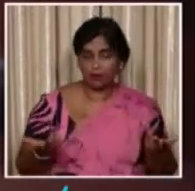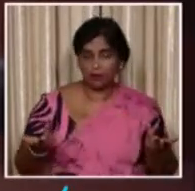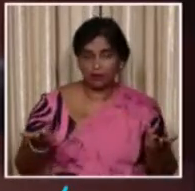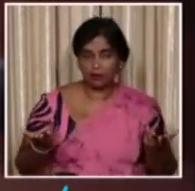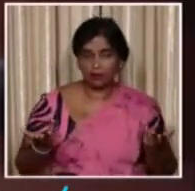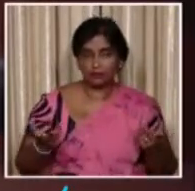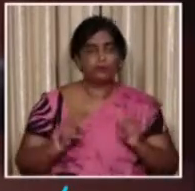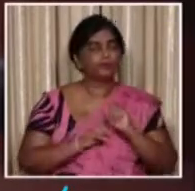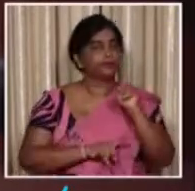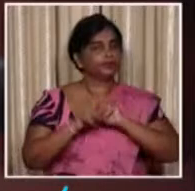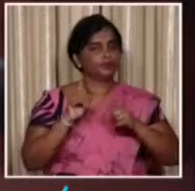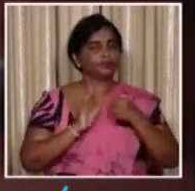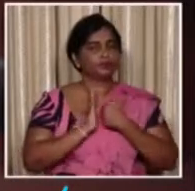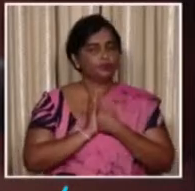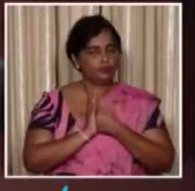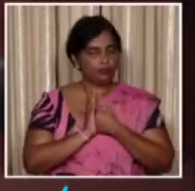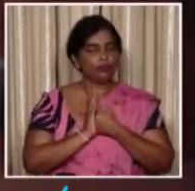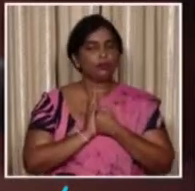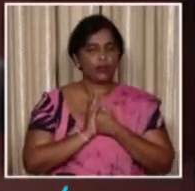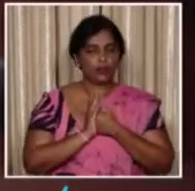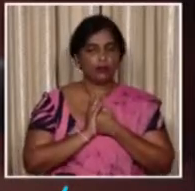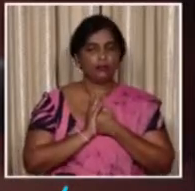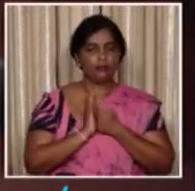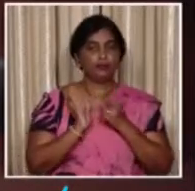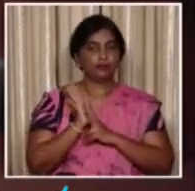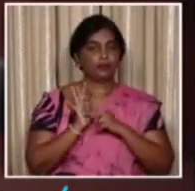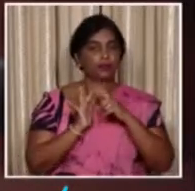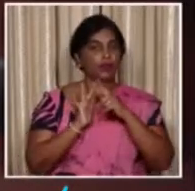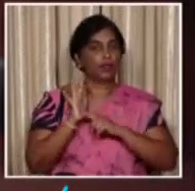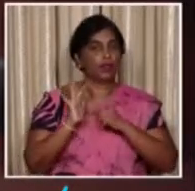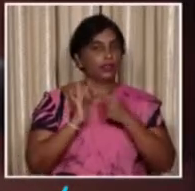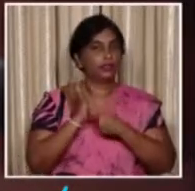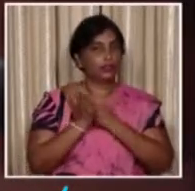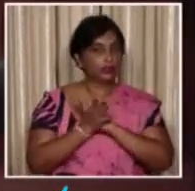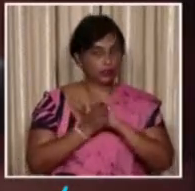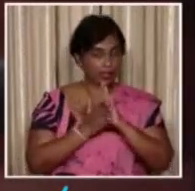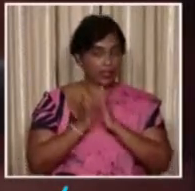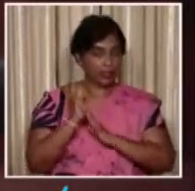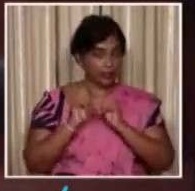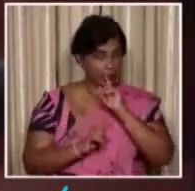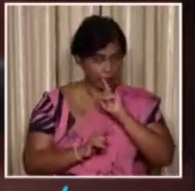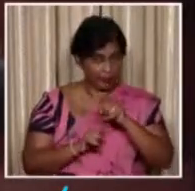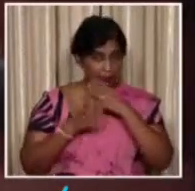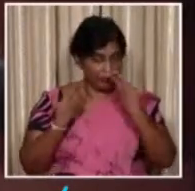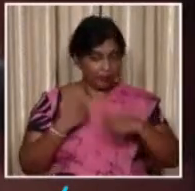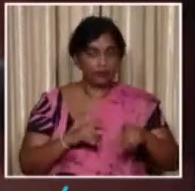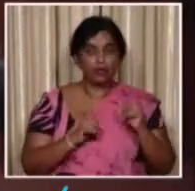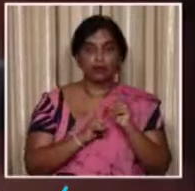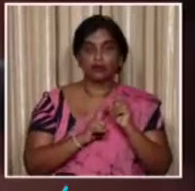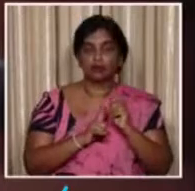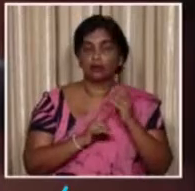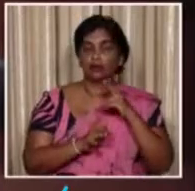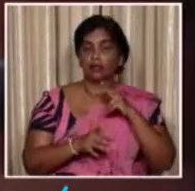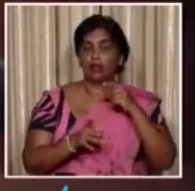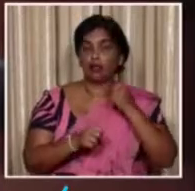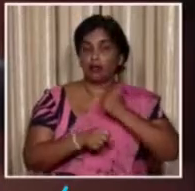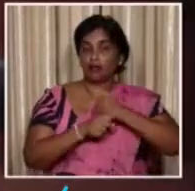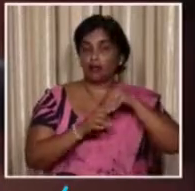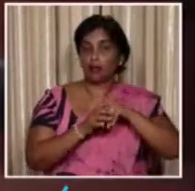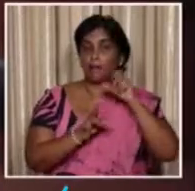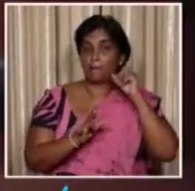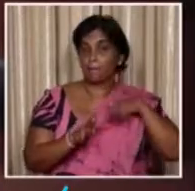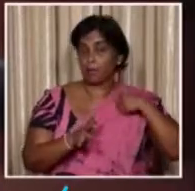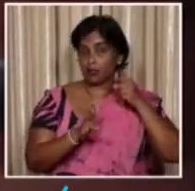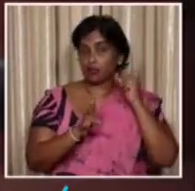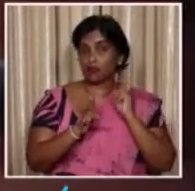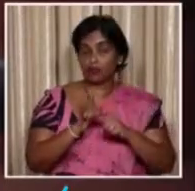एक मे पार्लिमेंट गरु अपे सहोदर विजित हेरत् मंत्रितुमा किवट पस्से प्रसन्न रतनुंग आंडुपक्ष प्रधान संविधायक वरया